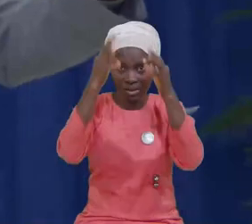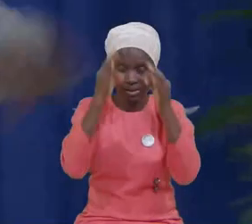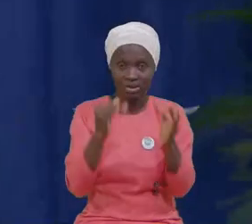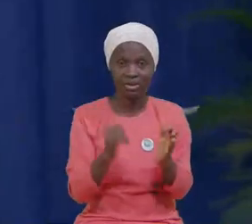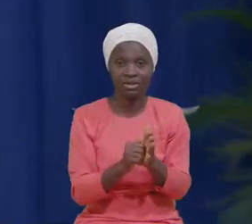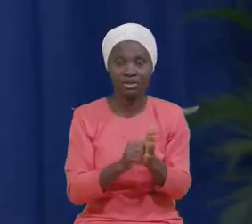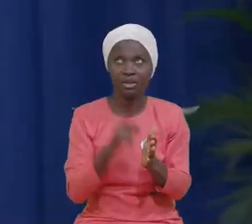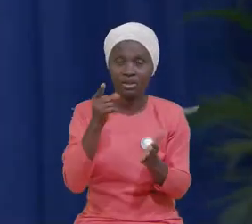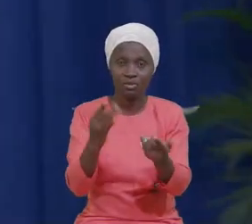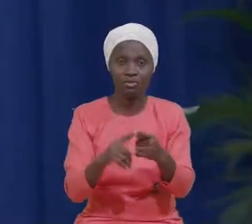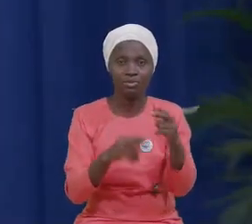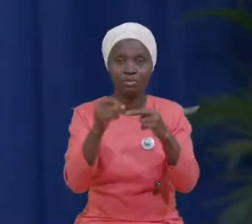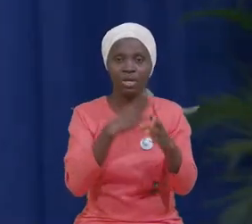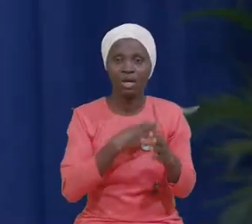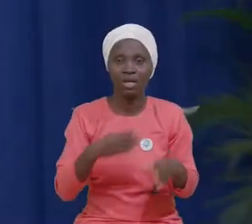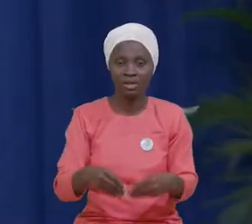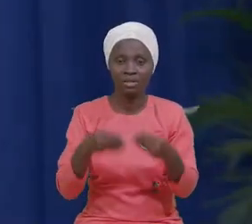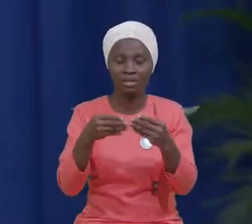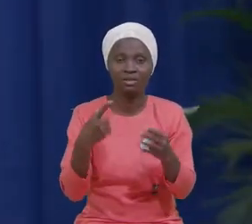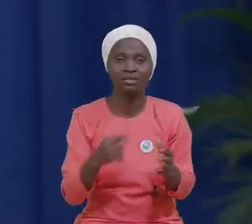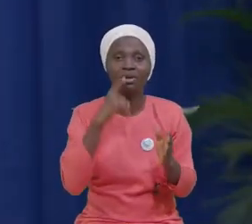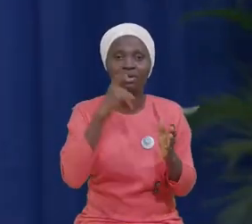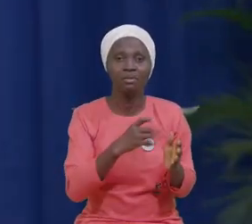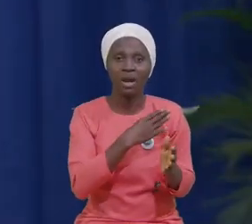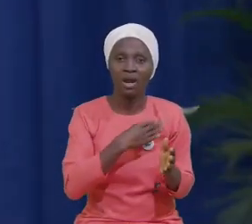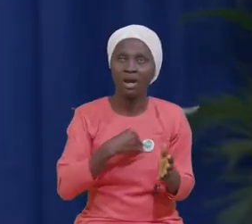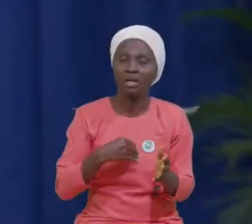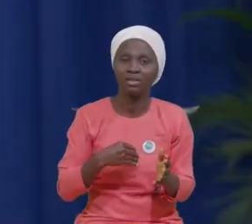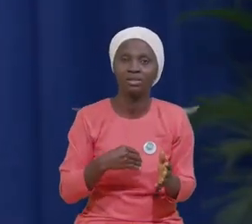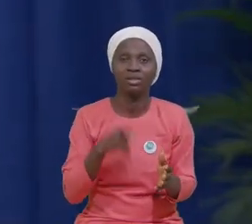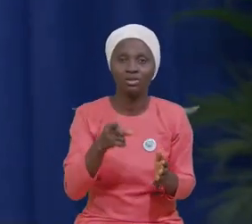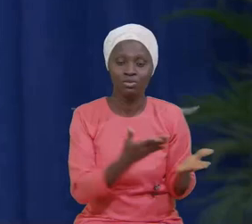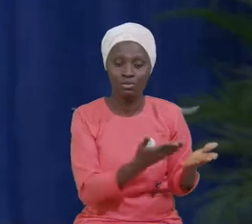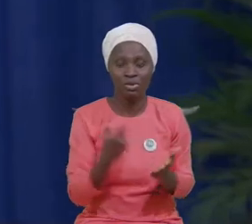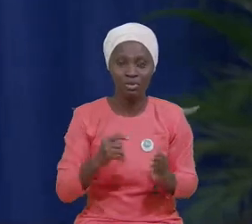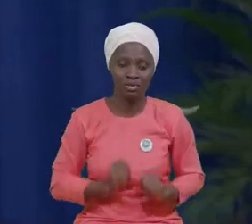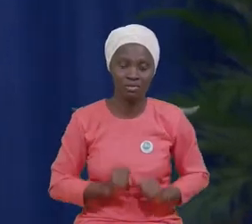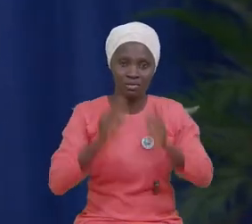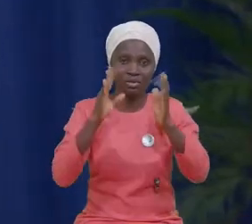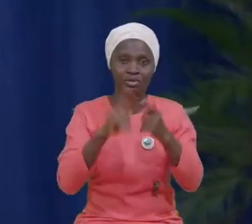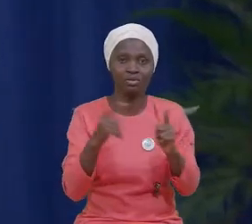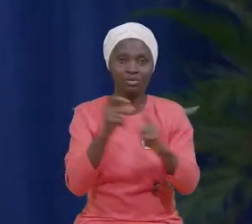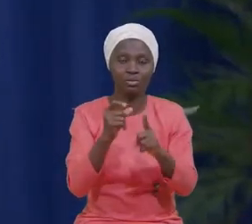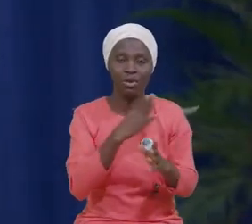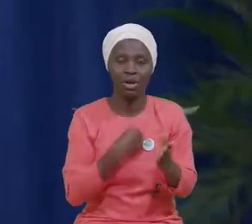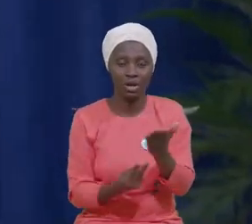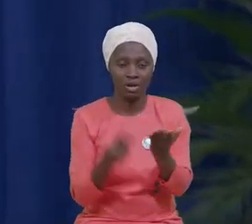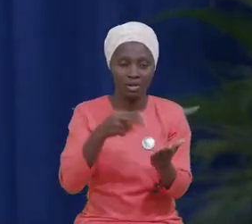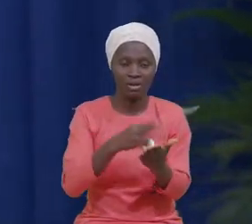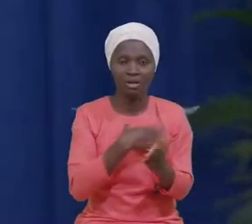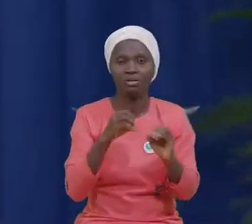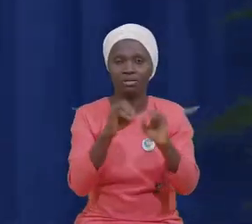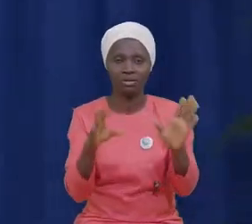ferai et je donne le commandement et il envoie l'engagement. Au mot, lève-toi et